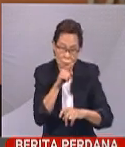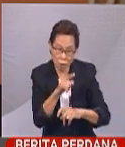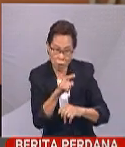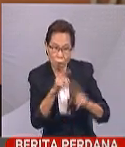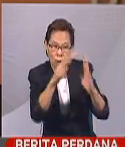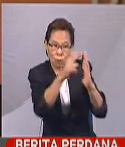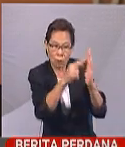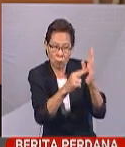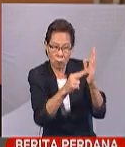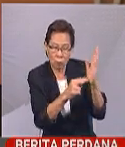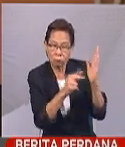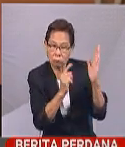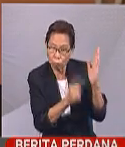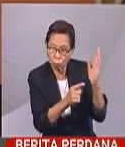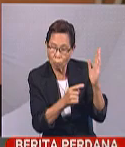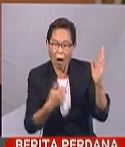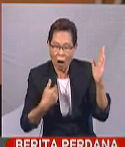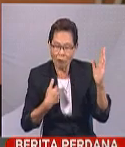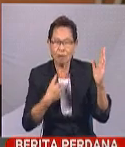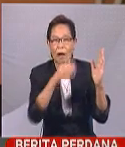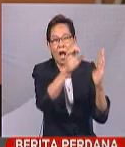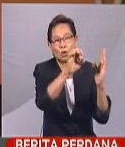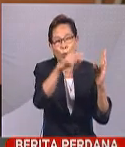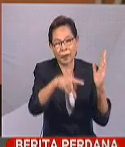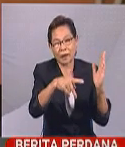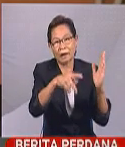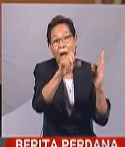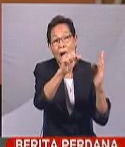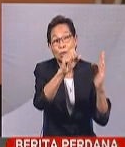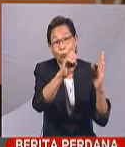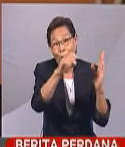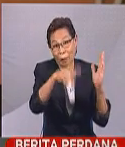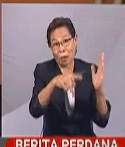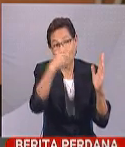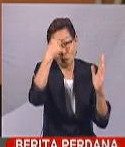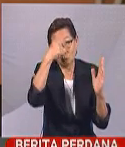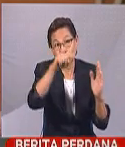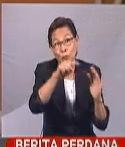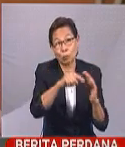bahawa kita ada SOP untuk